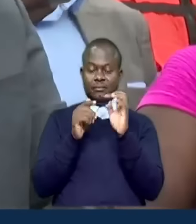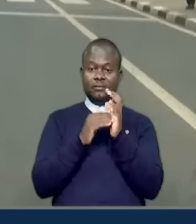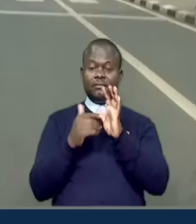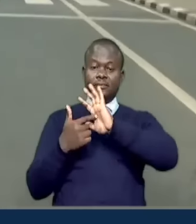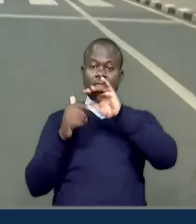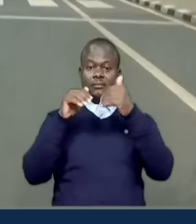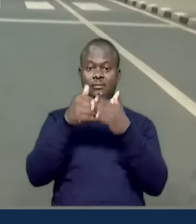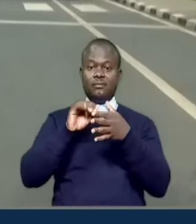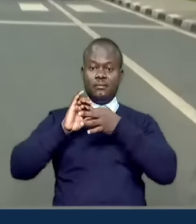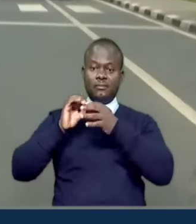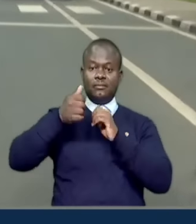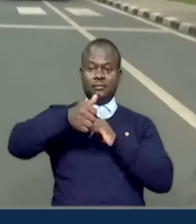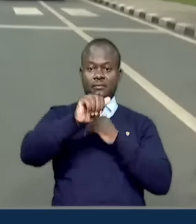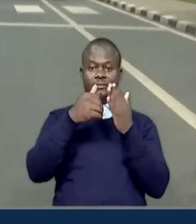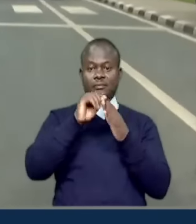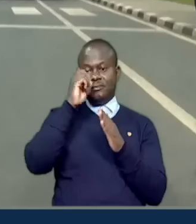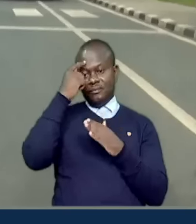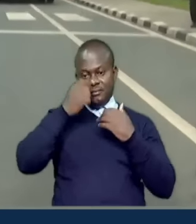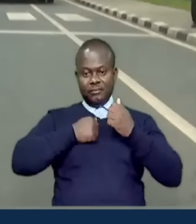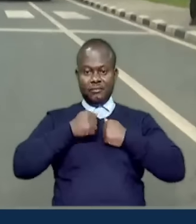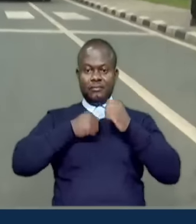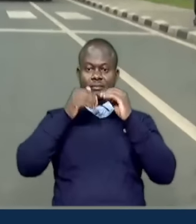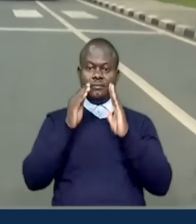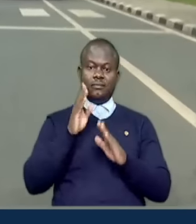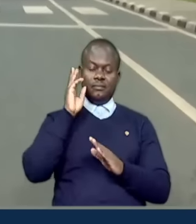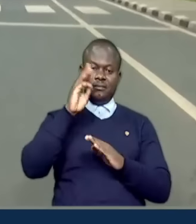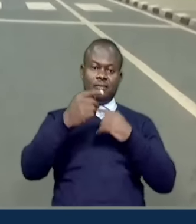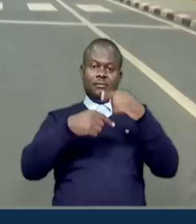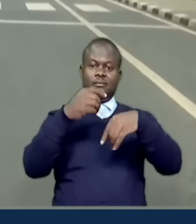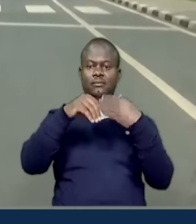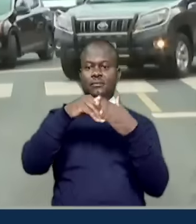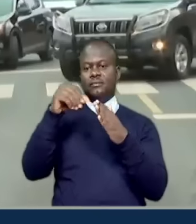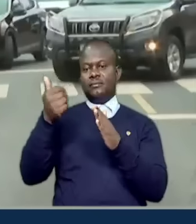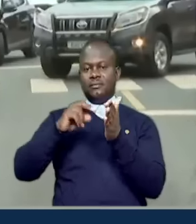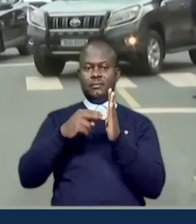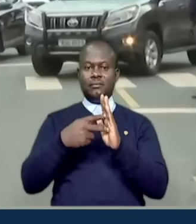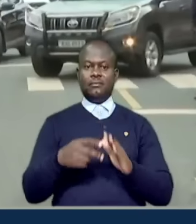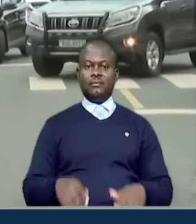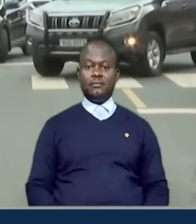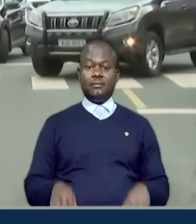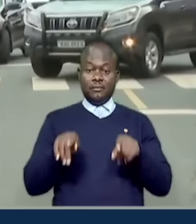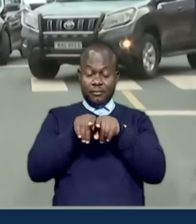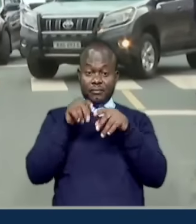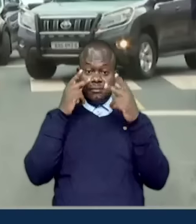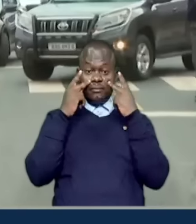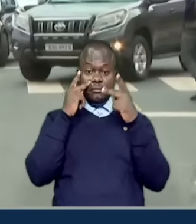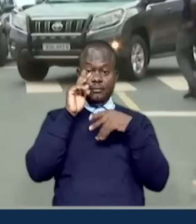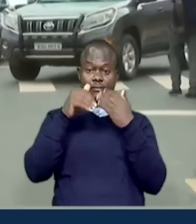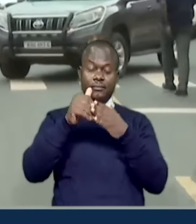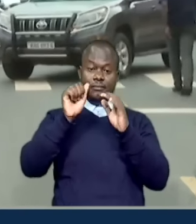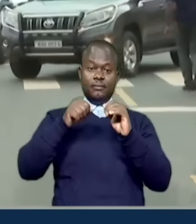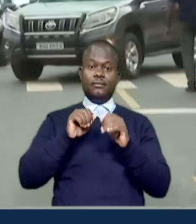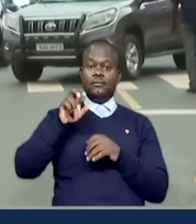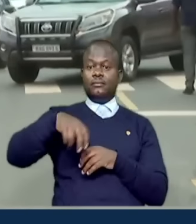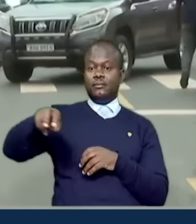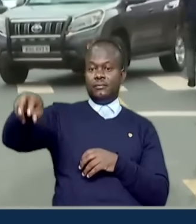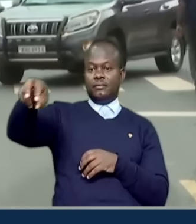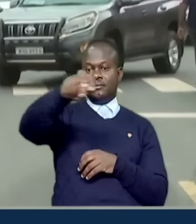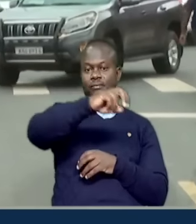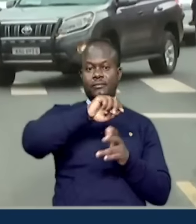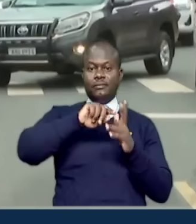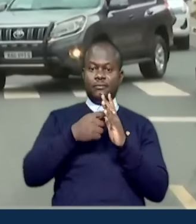ko ubufatanye bwayo na Leta y'u Rwanda buzakomeza no mu yindi mishinga. Nk'uko mwabibonye bashoboye gutembera mu iyo mijyi duhereye